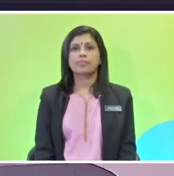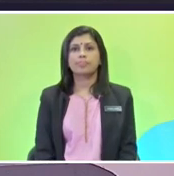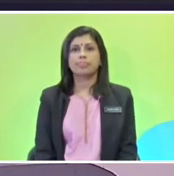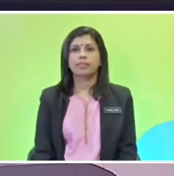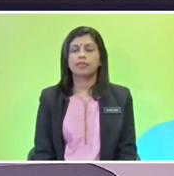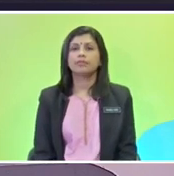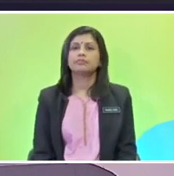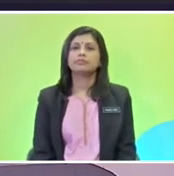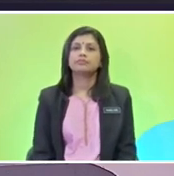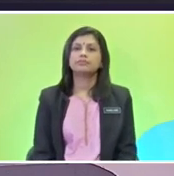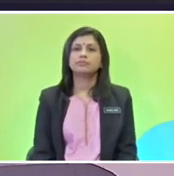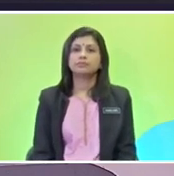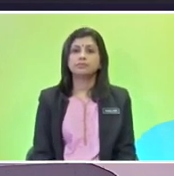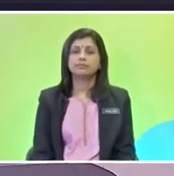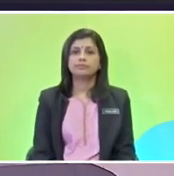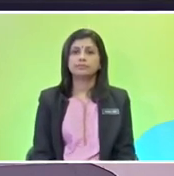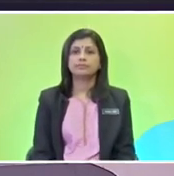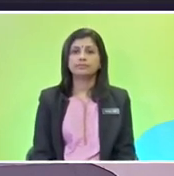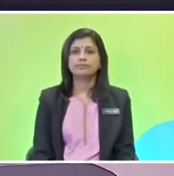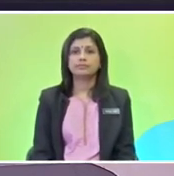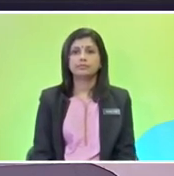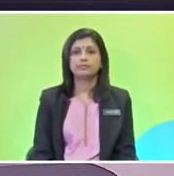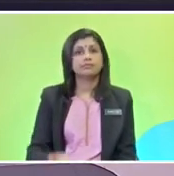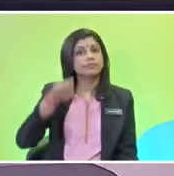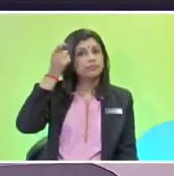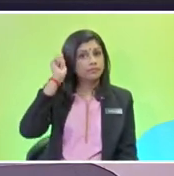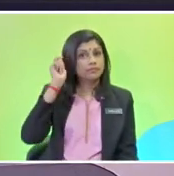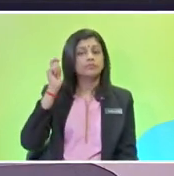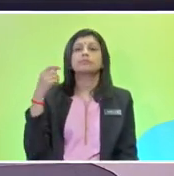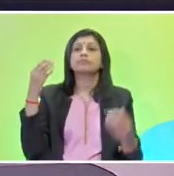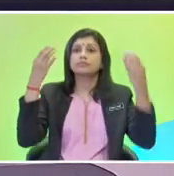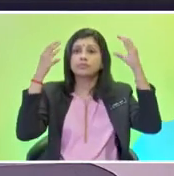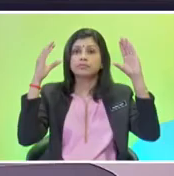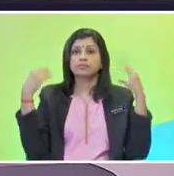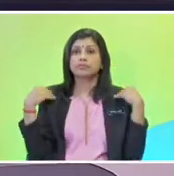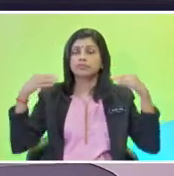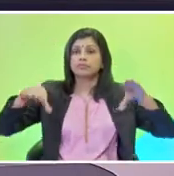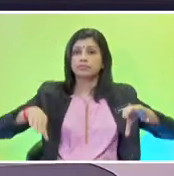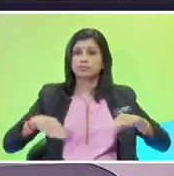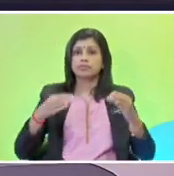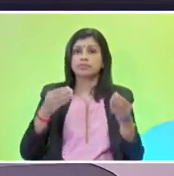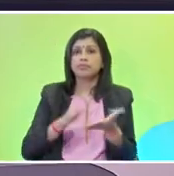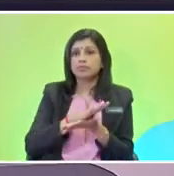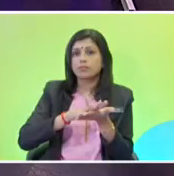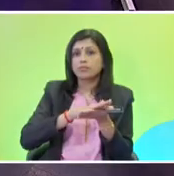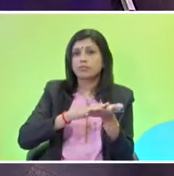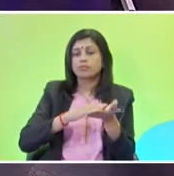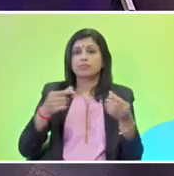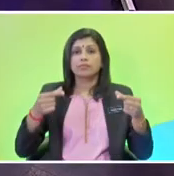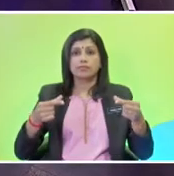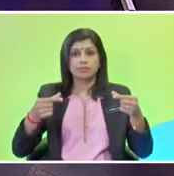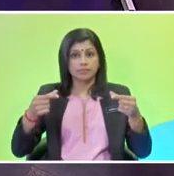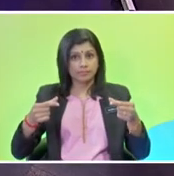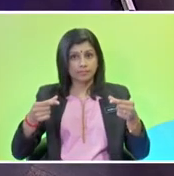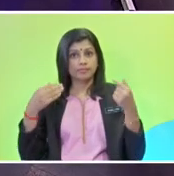keringkan pinggan tu, kita sebenarnya telah melakukan operasi bergabung tambah dan tolak secara tak sedar dalam kehidupan kita. Oh